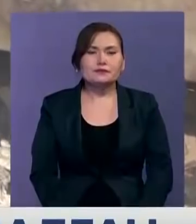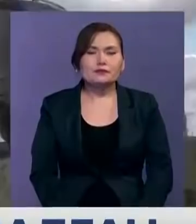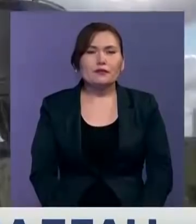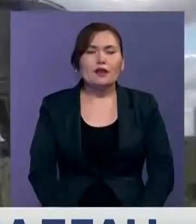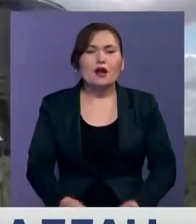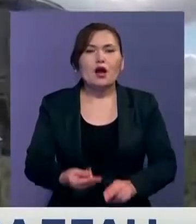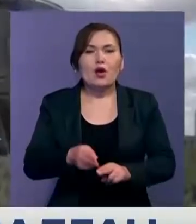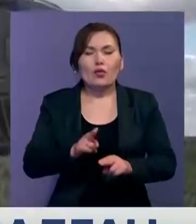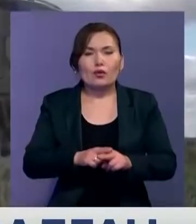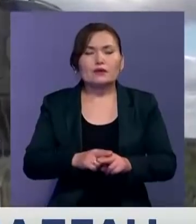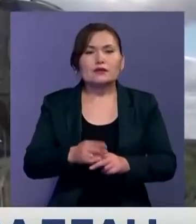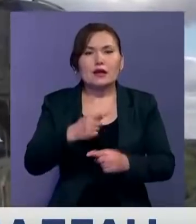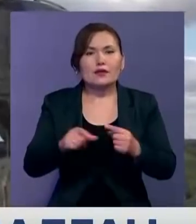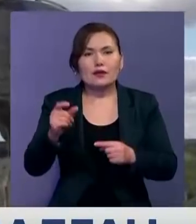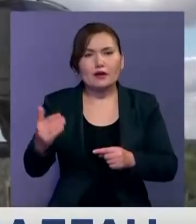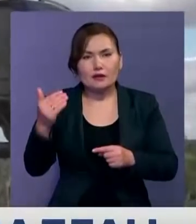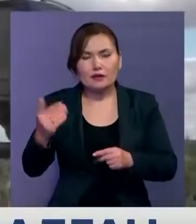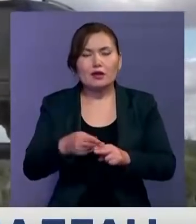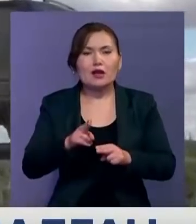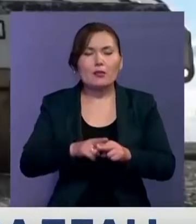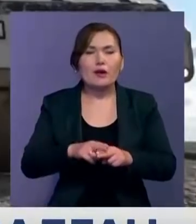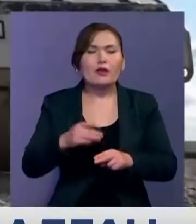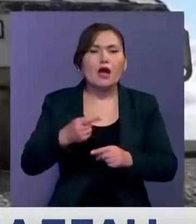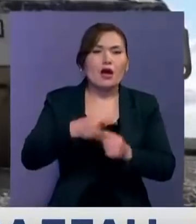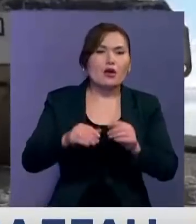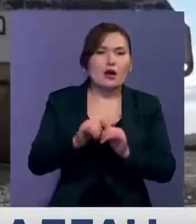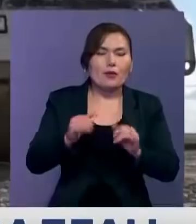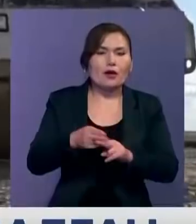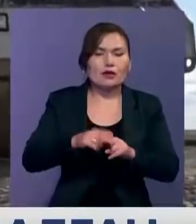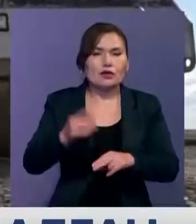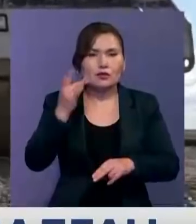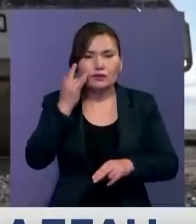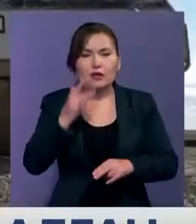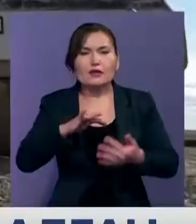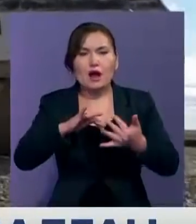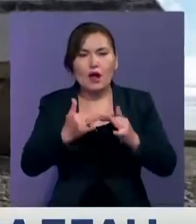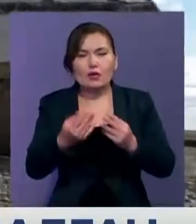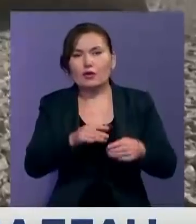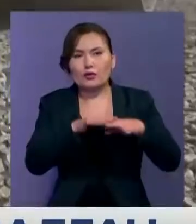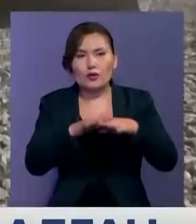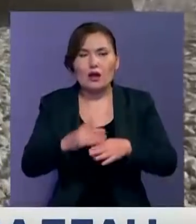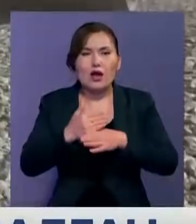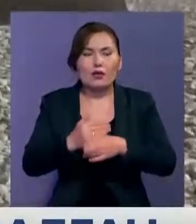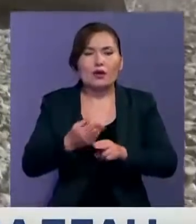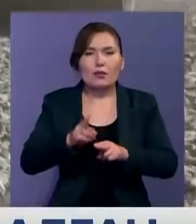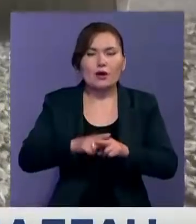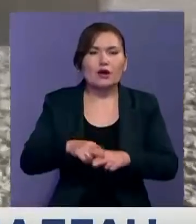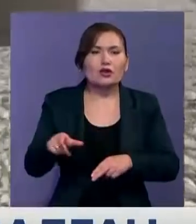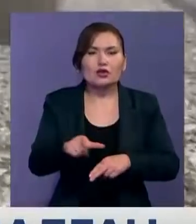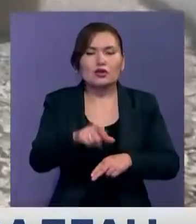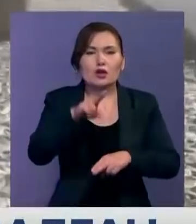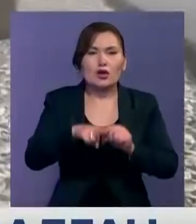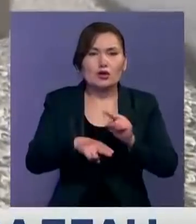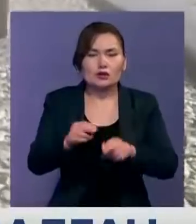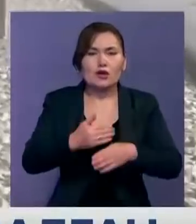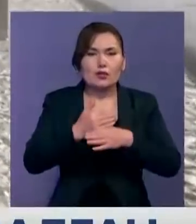Шаймерденовтер отбасы мал және егін шаруашылығымен айналса, тапқан табысының бір бөлігін ауылдың гүлденуіне жұмсайды. Биыл олар жол құрылысына ден